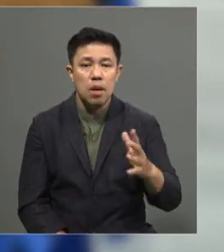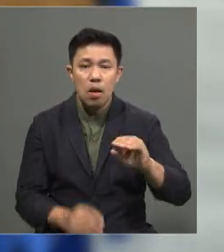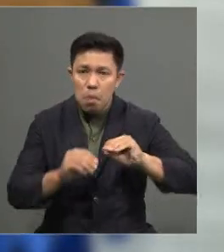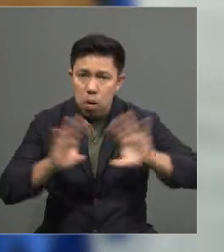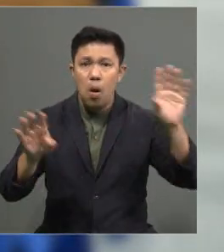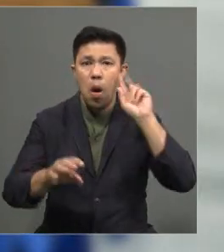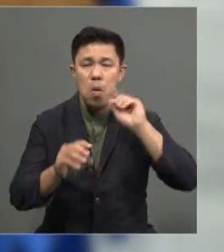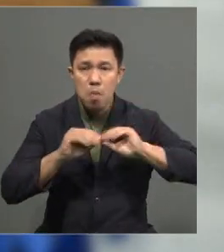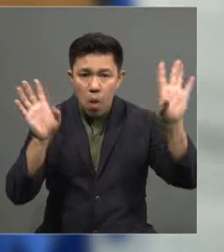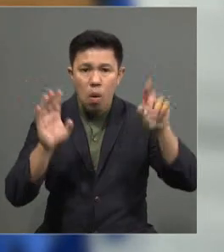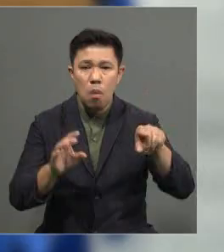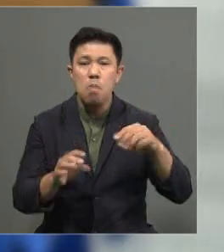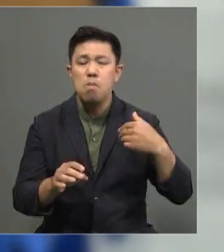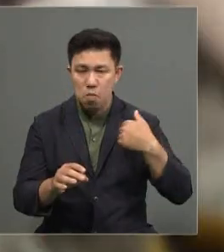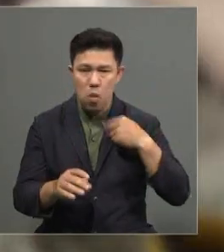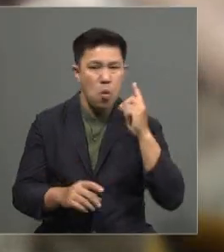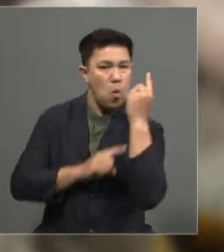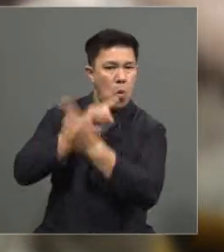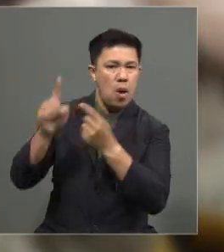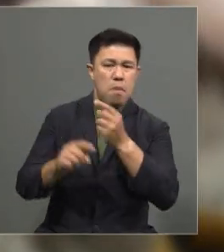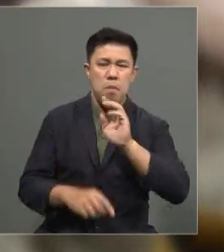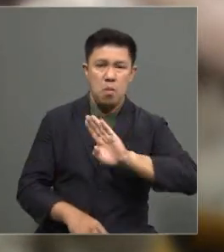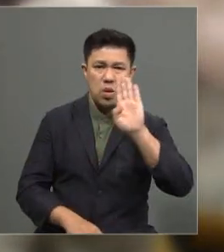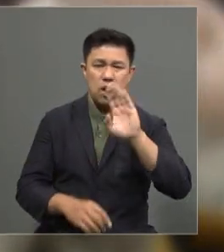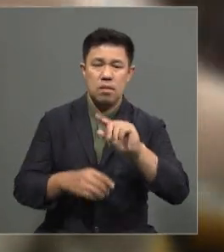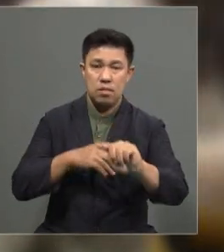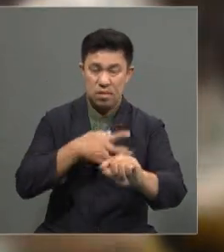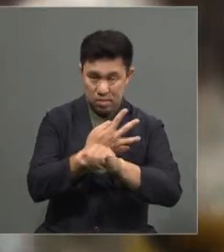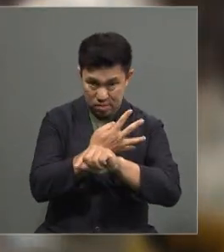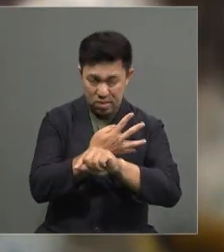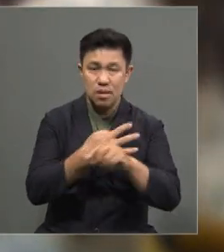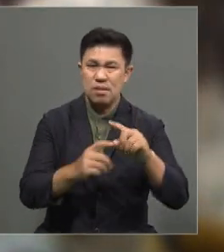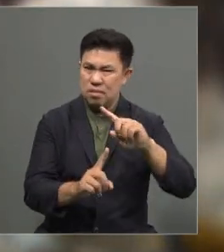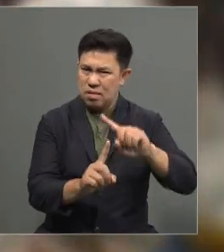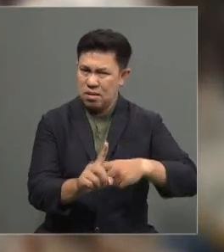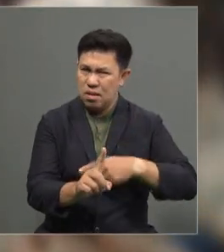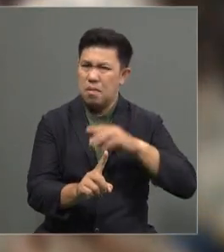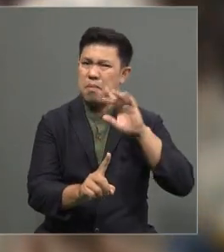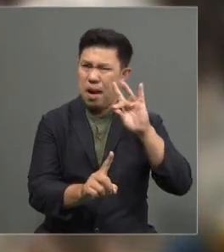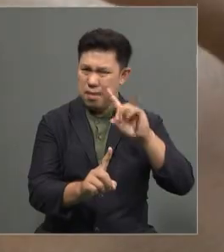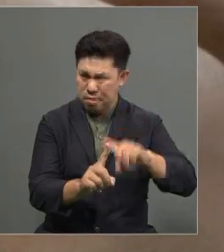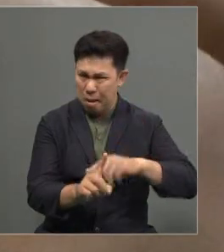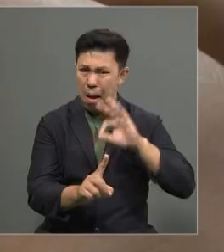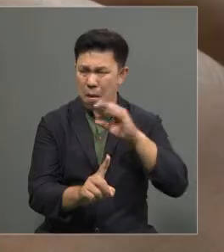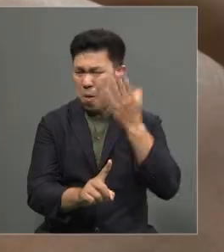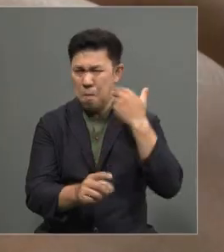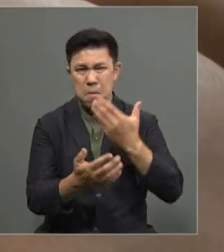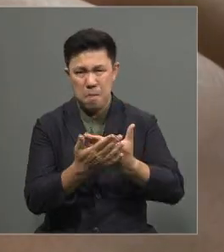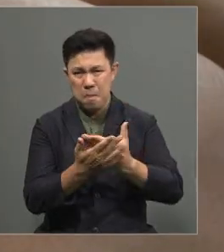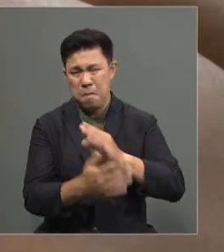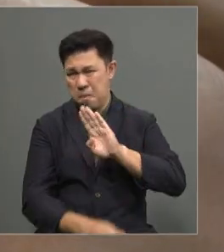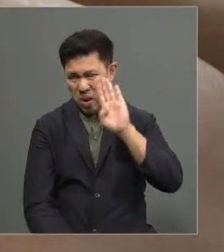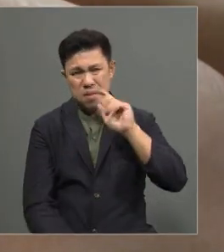ข่าวในเพจผีและเริ่มมีการโจมตีบริษัท The Icon ในช่วงเดือนสิงหาคมและกันยายนบอกว่าบริษัทเนี่ยเคยจ่ายเงินให้กับผู้เสียหายม